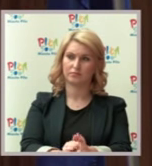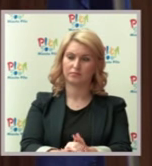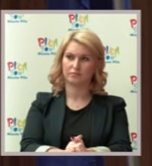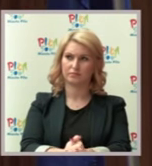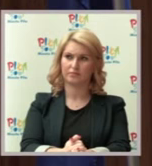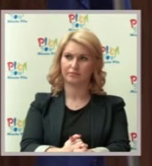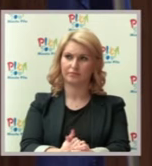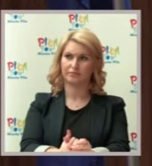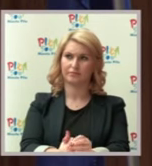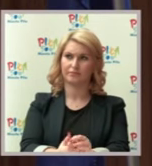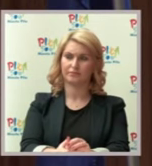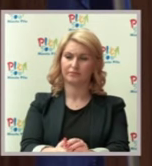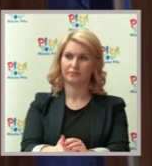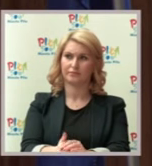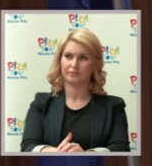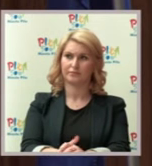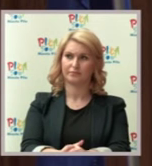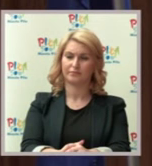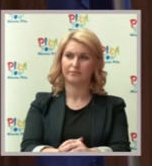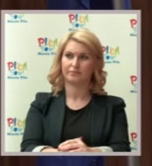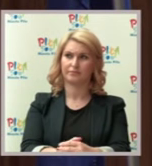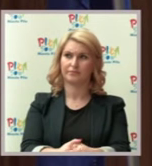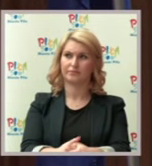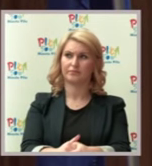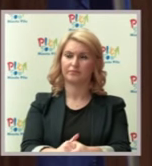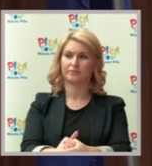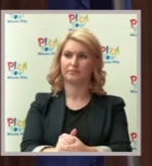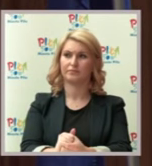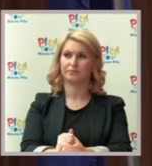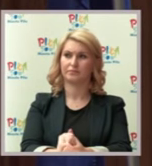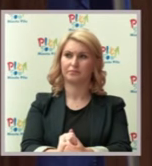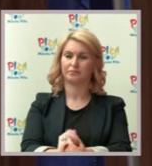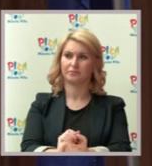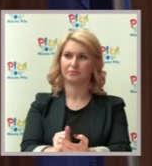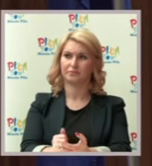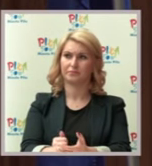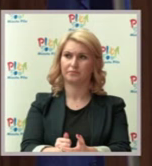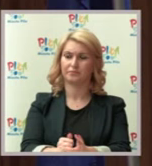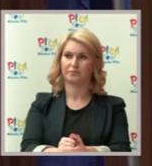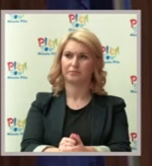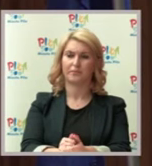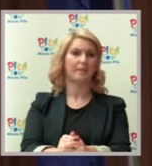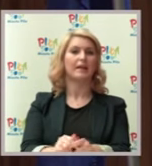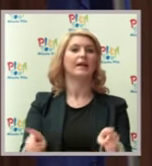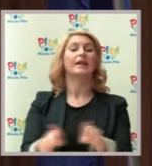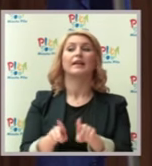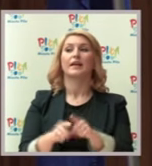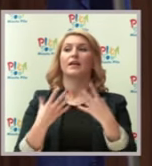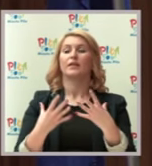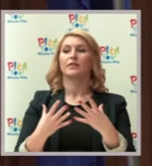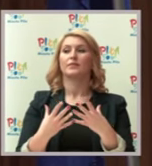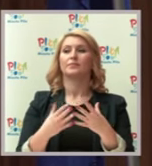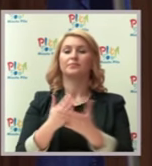Podobne działania oczekujemy ze strony PLK, czyli Polskich Linii Kolejowych, które mają